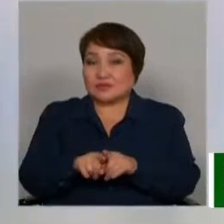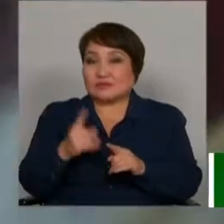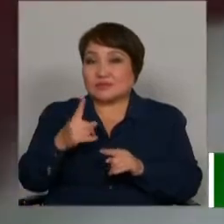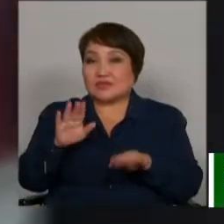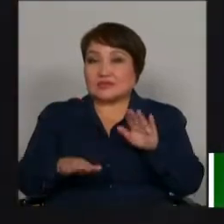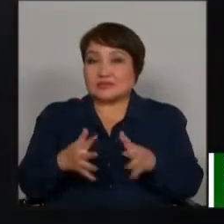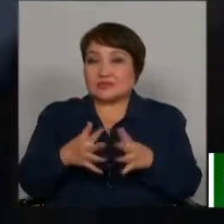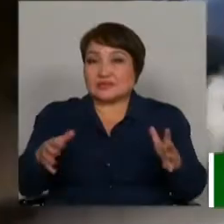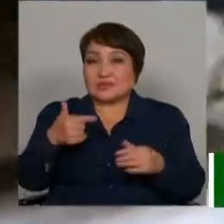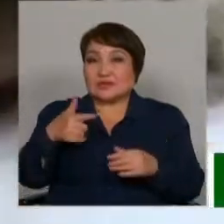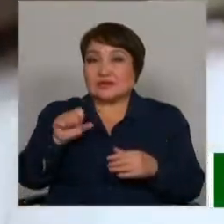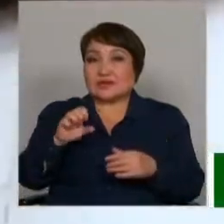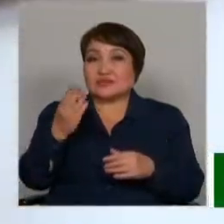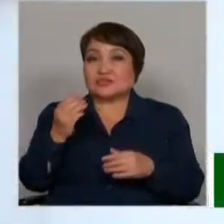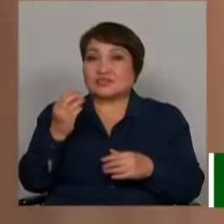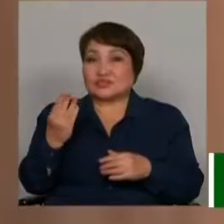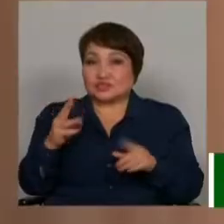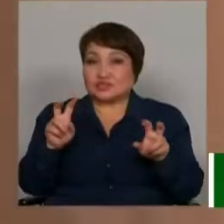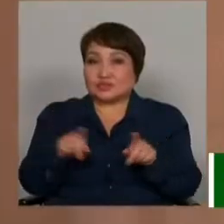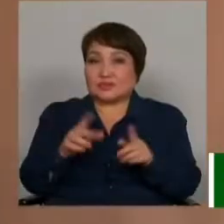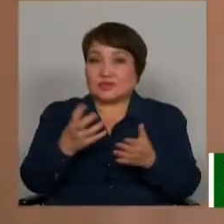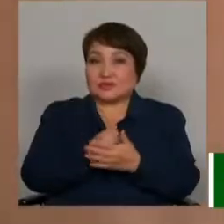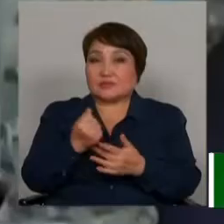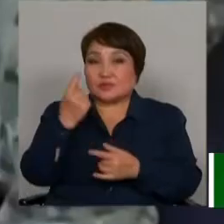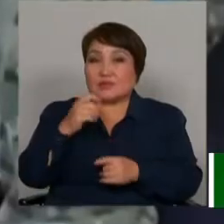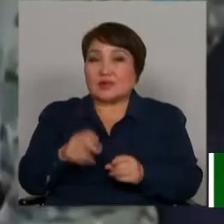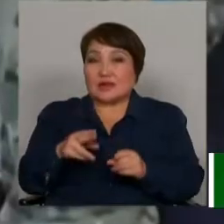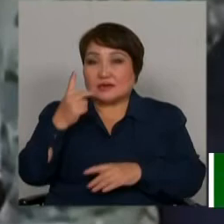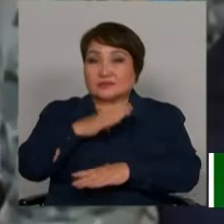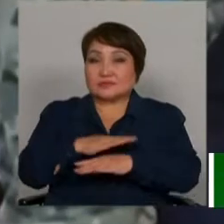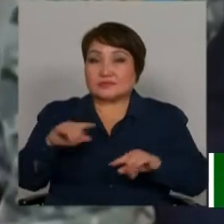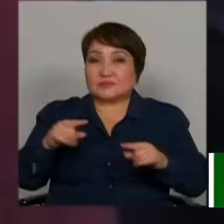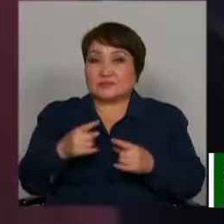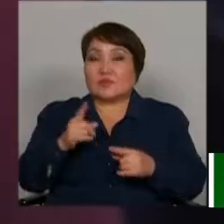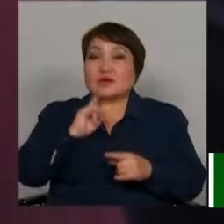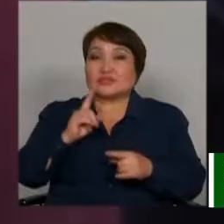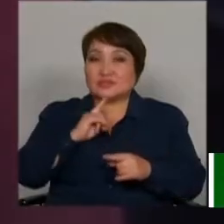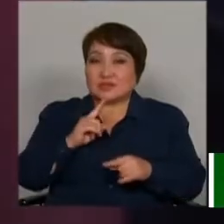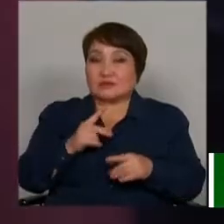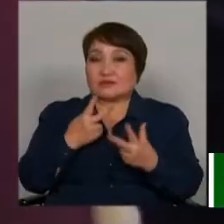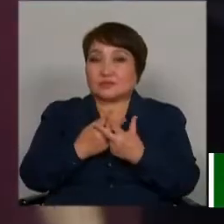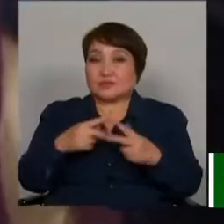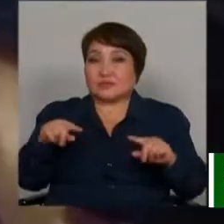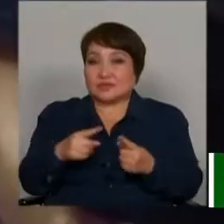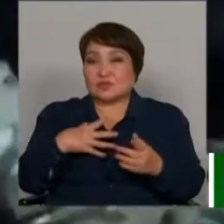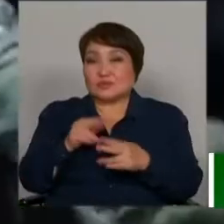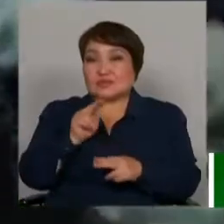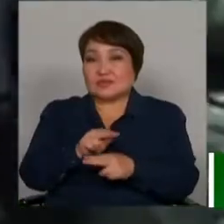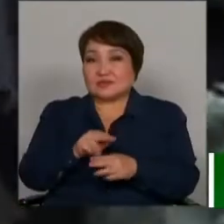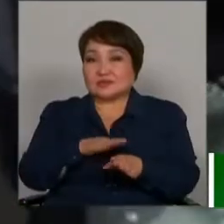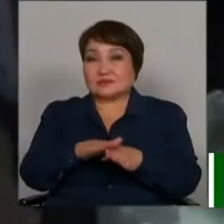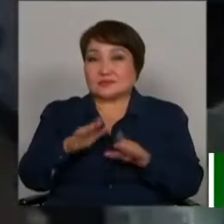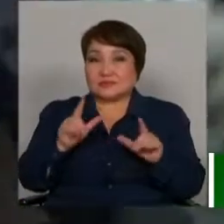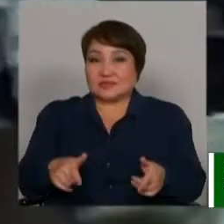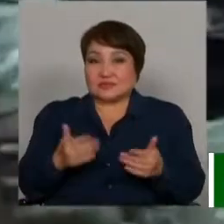асатын гашиш тапқан. Күдікті ретінде мекеме әкімшісі ұсталып, уақытша ұстау изоляторына қамалған. Ол өз кінәсін толық мойындап отыр. Қазір